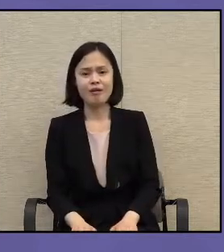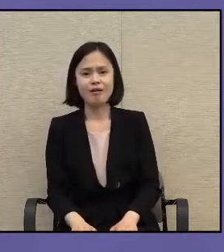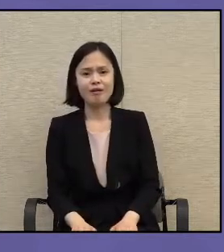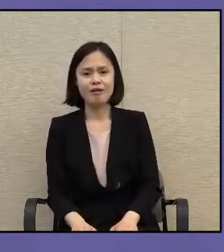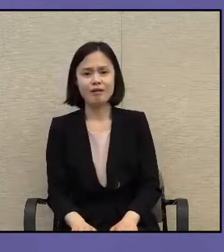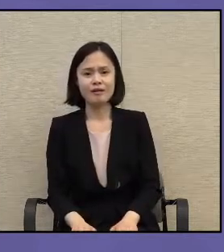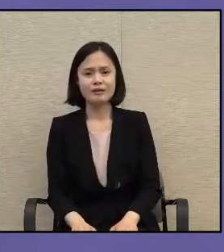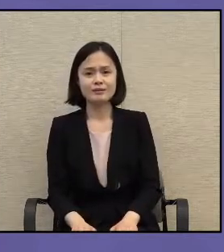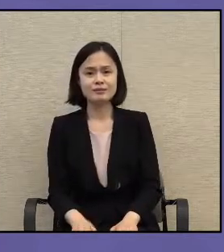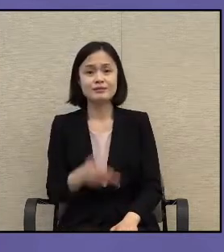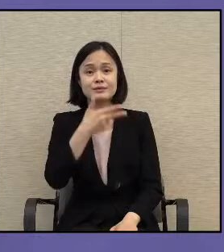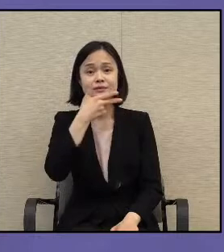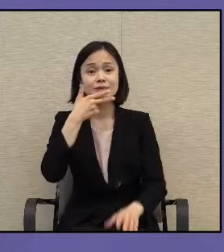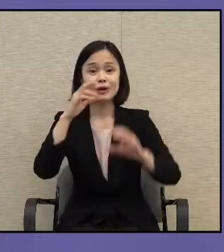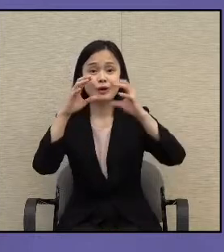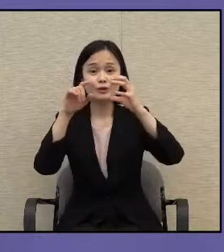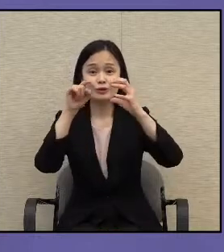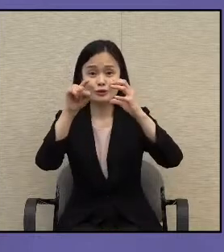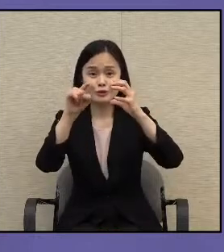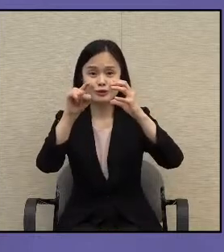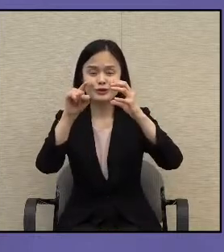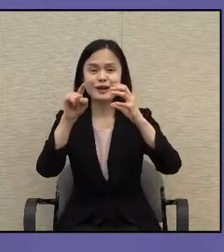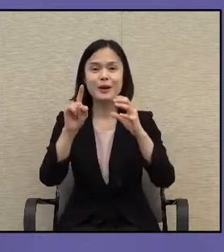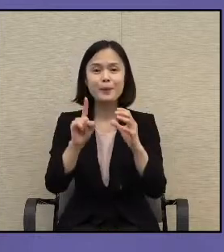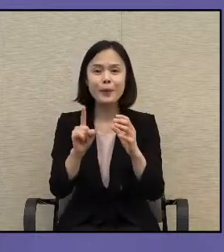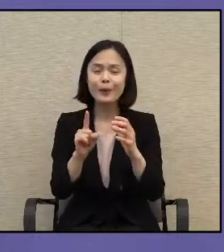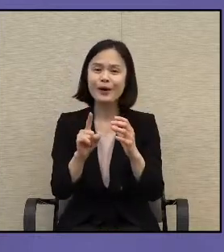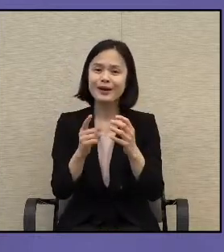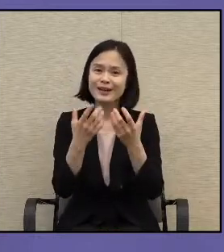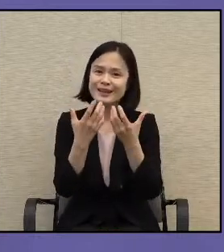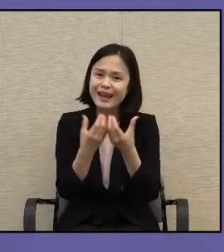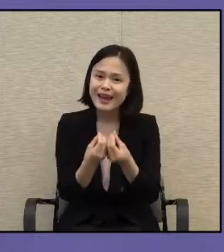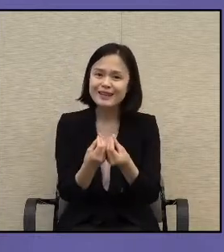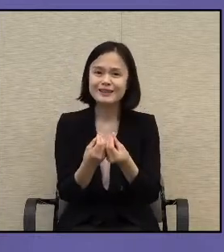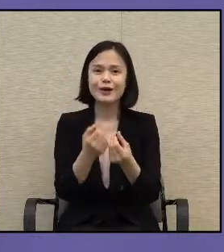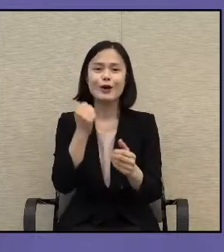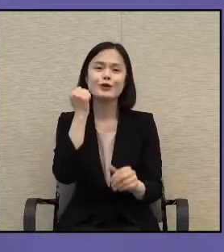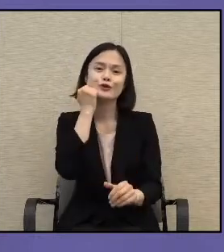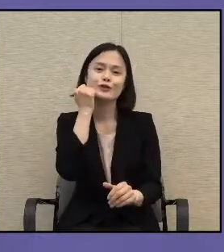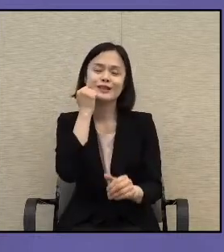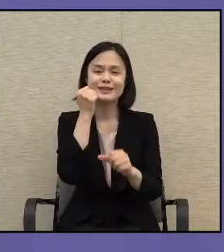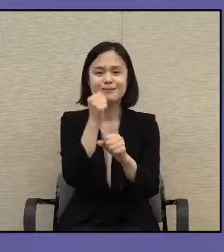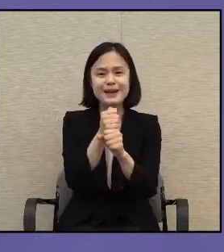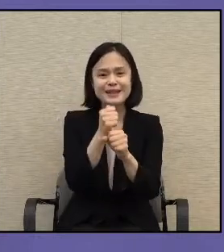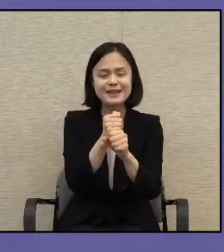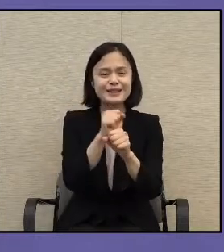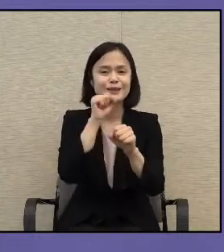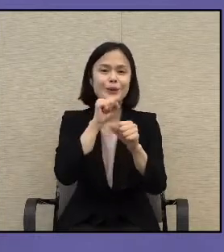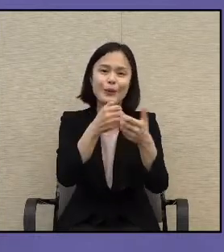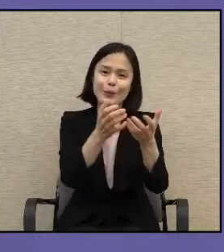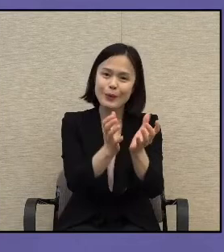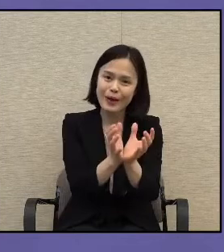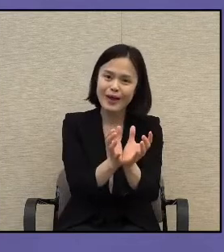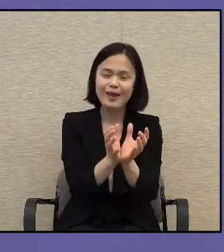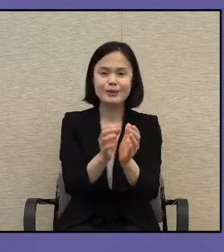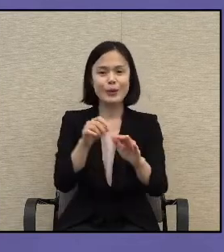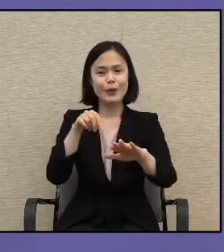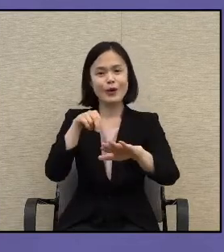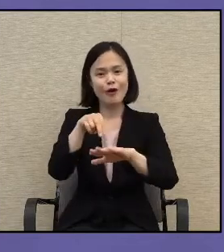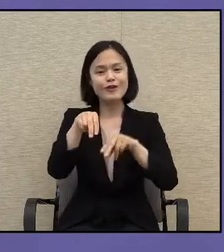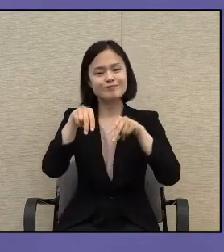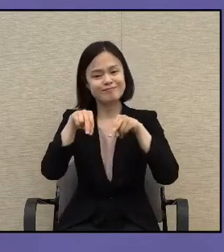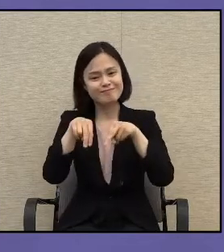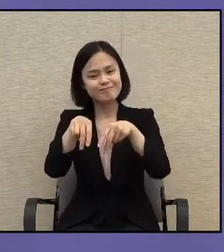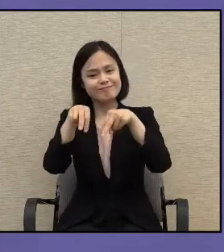여기 영국에서 이제 쿠킹 클래스, 걷기 동호회 뭐 이런 예를 들고 있는데 와 같은 것들이 이제